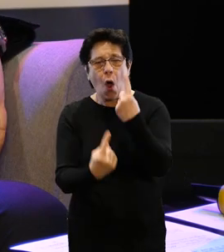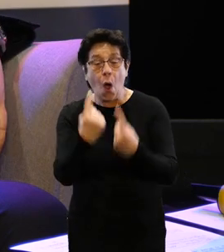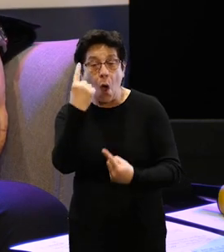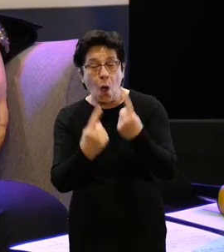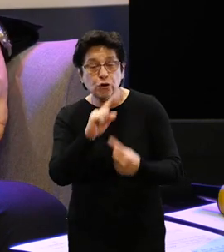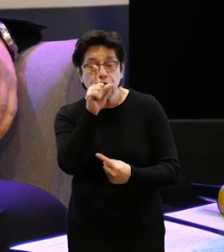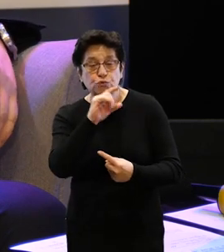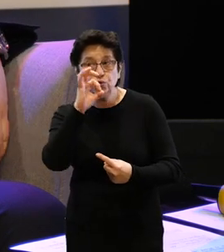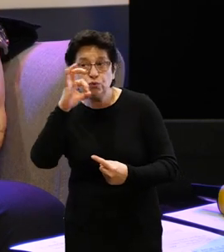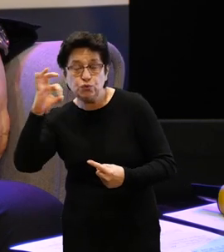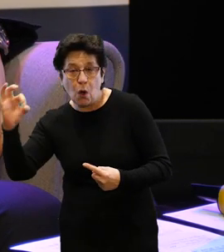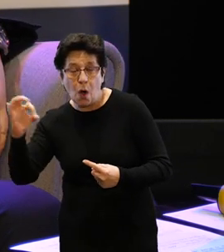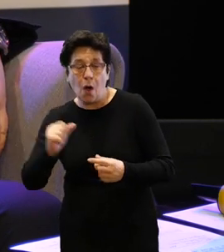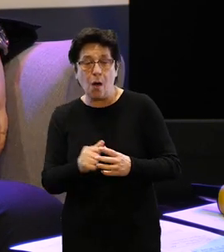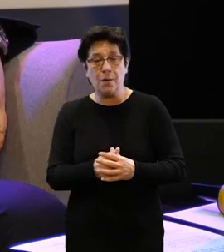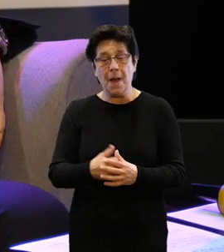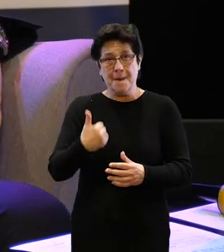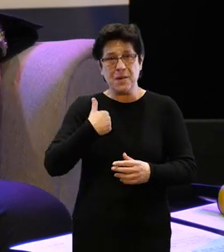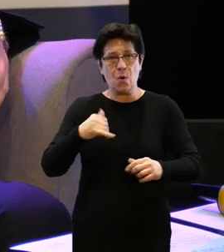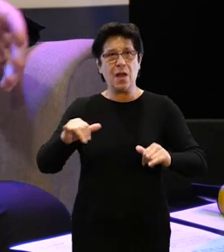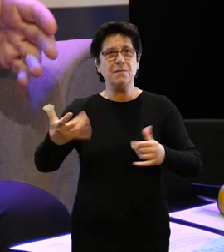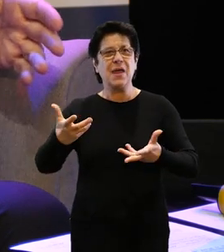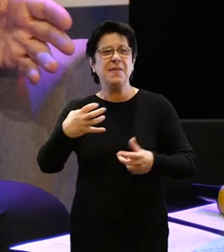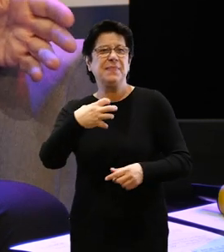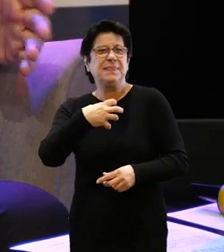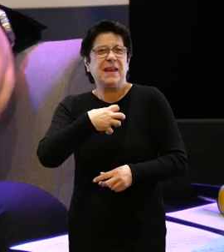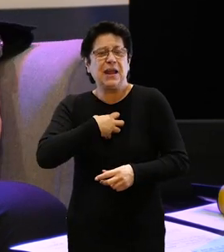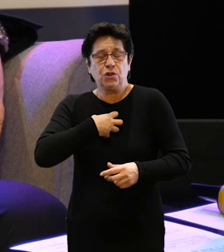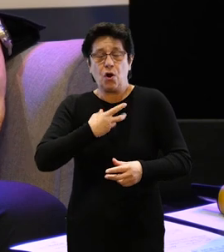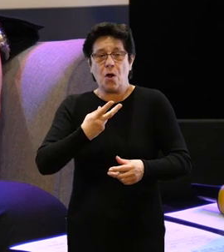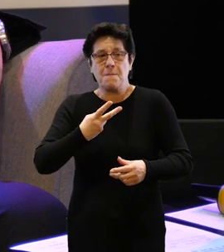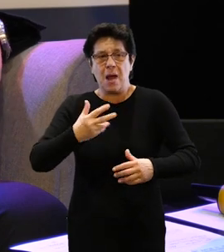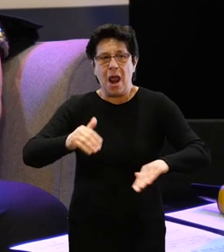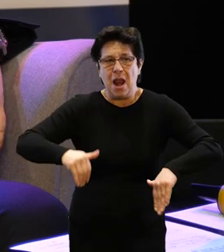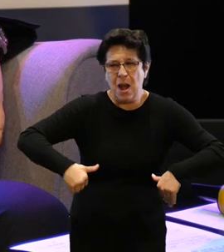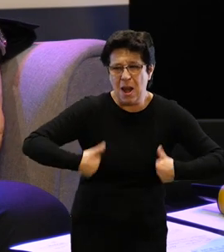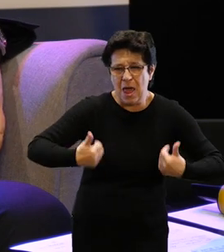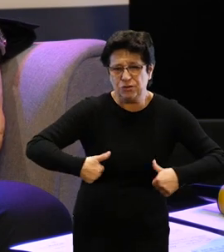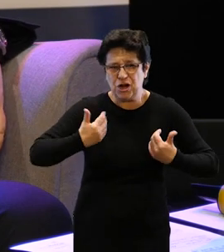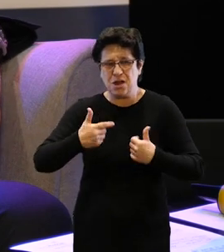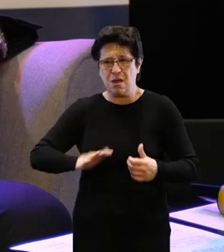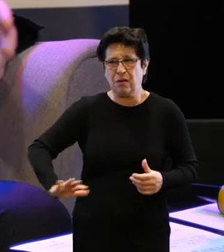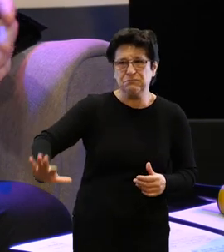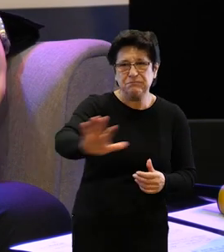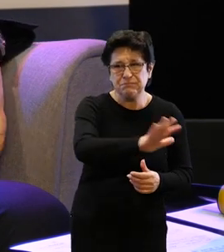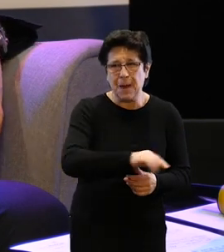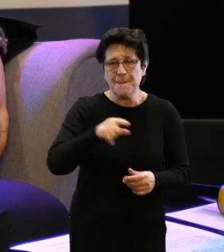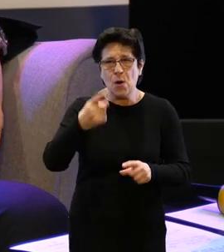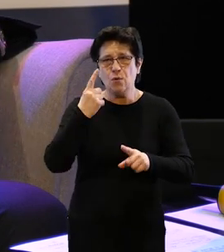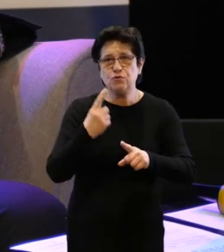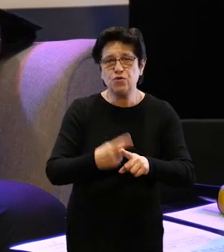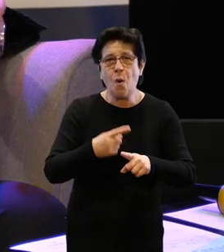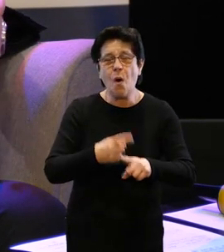dyrektorem lecznicy Świętego Józefa No był członkiem Rady Miejskiej działał w